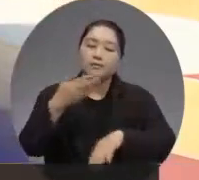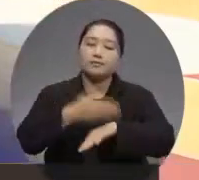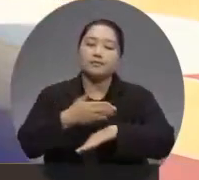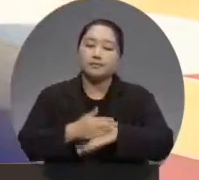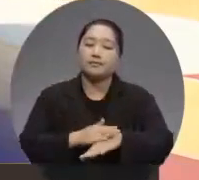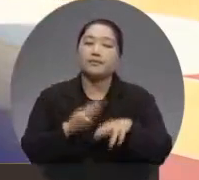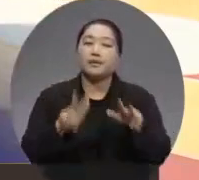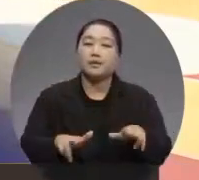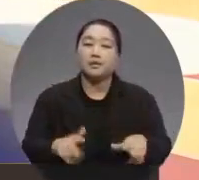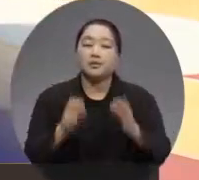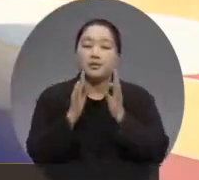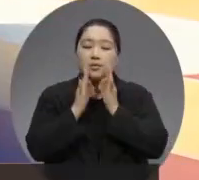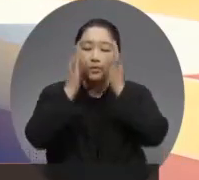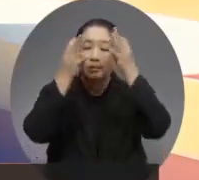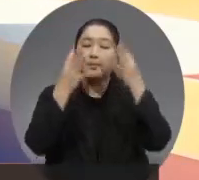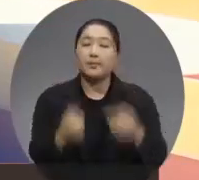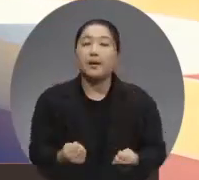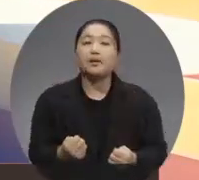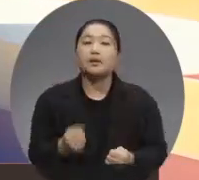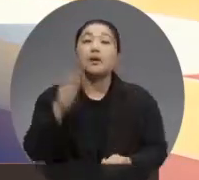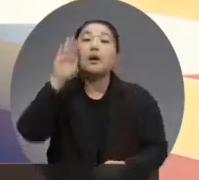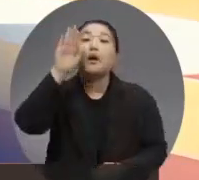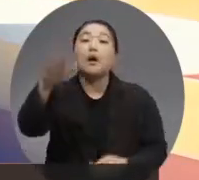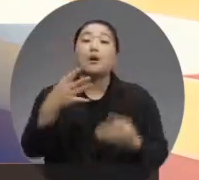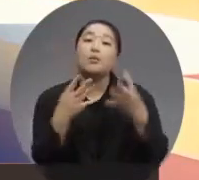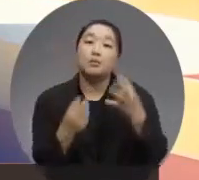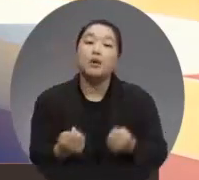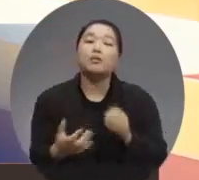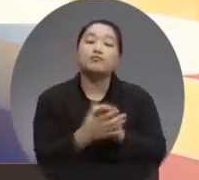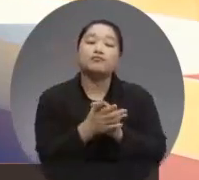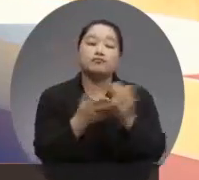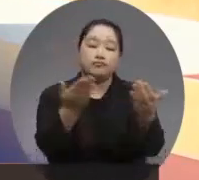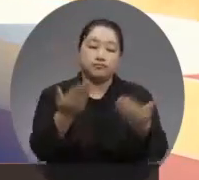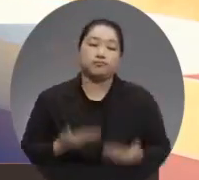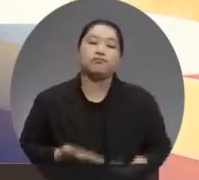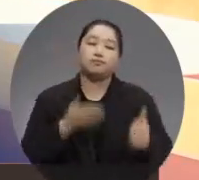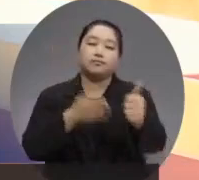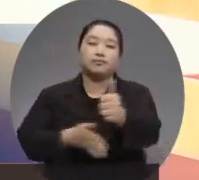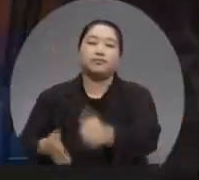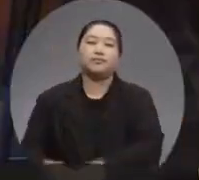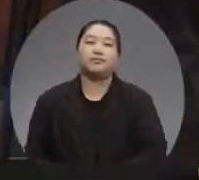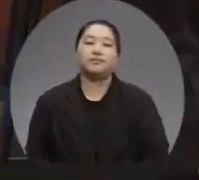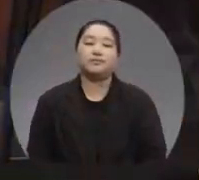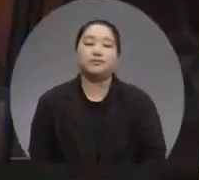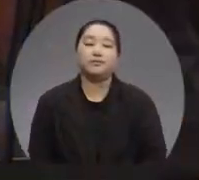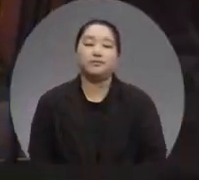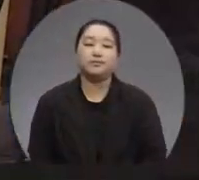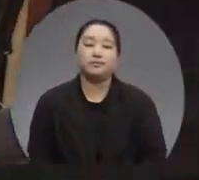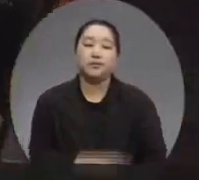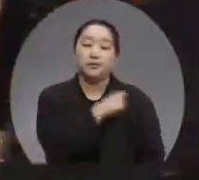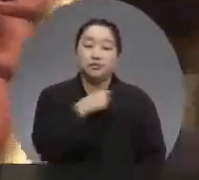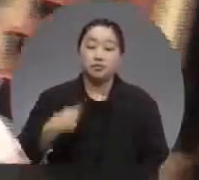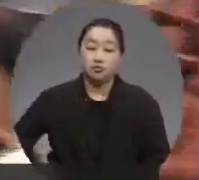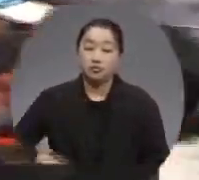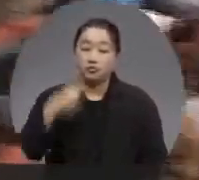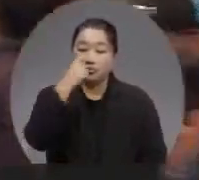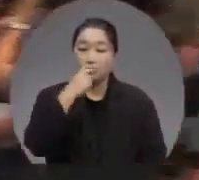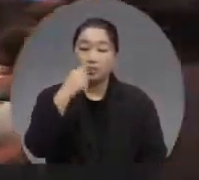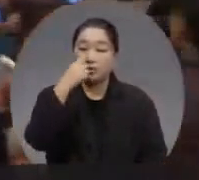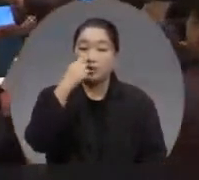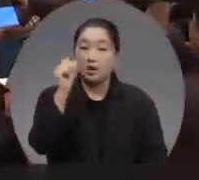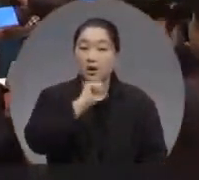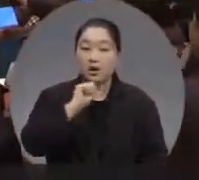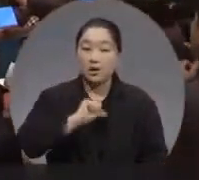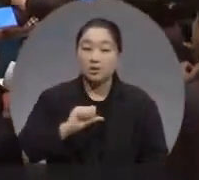감사합니다. 지금 많이 노력하고 있으니까 많은 응원 부탁드립니다. 항저우 아시안게임에 출전하는